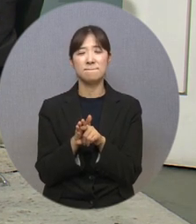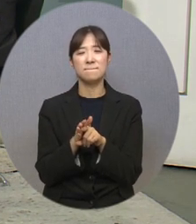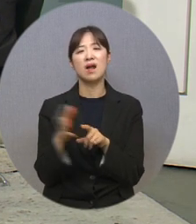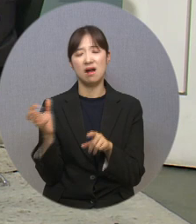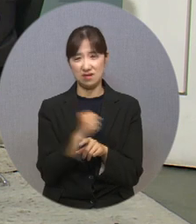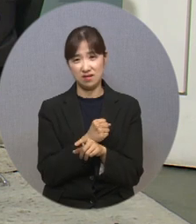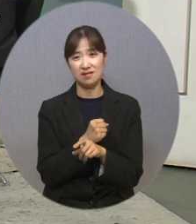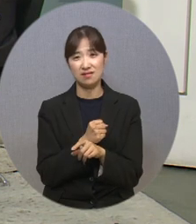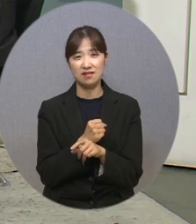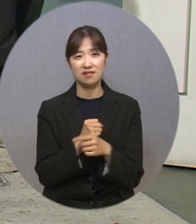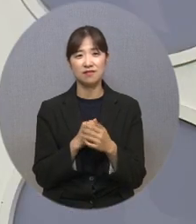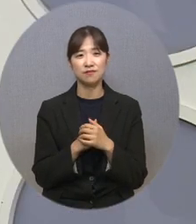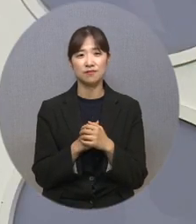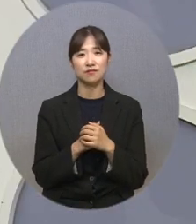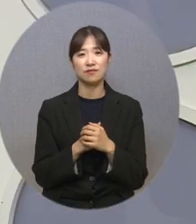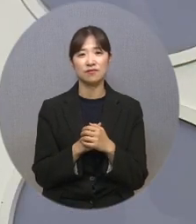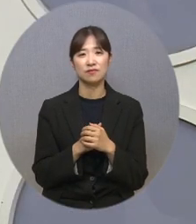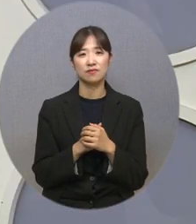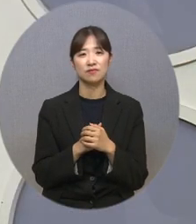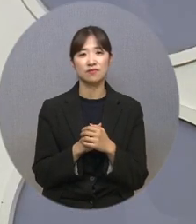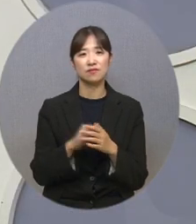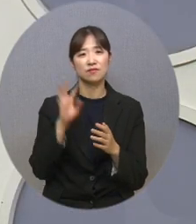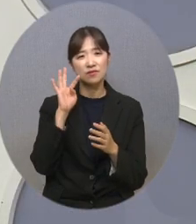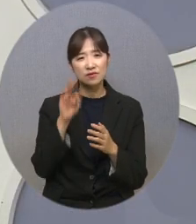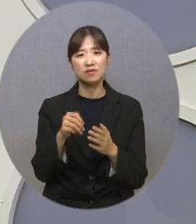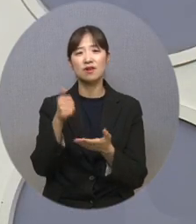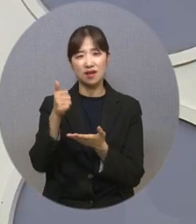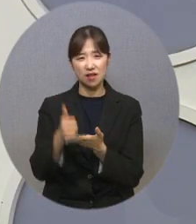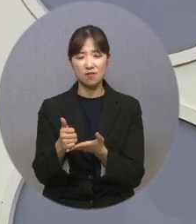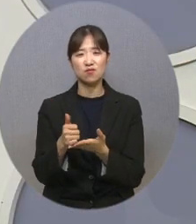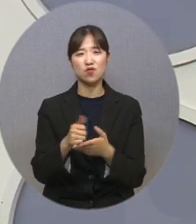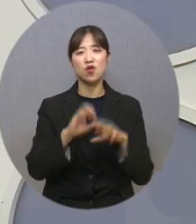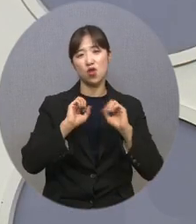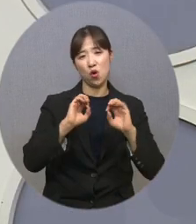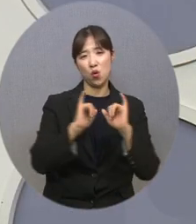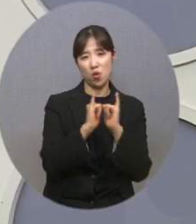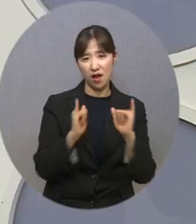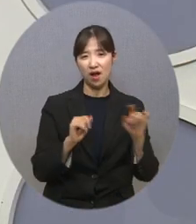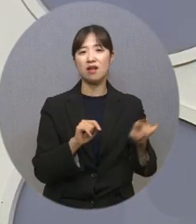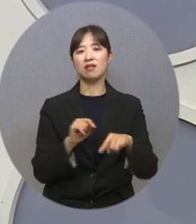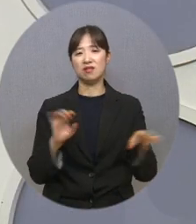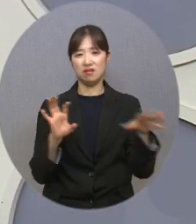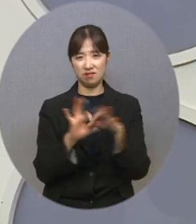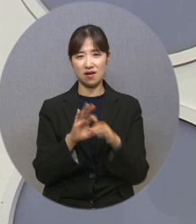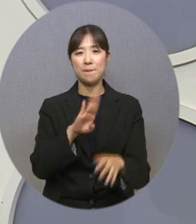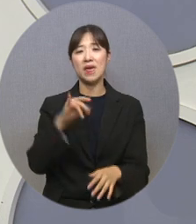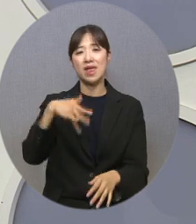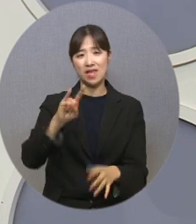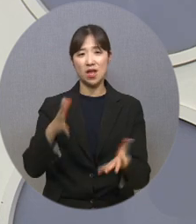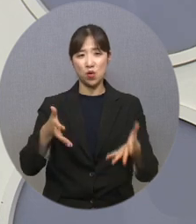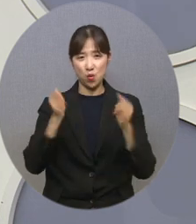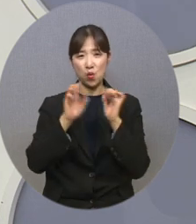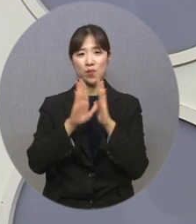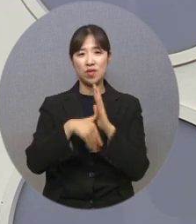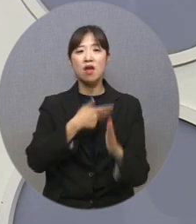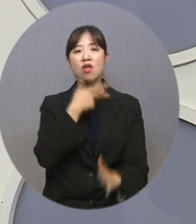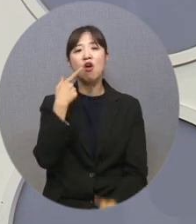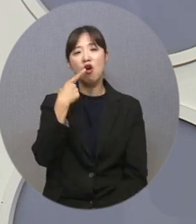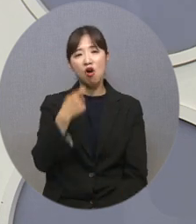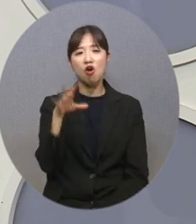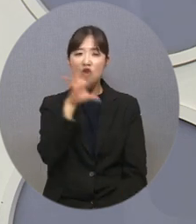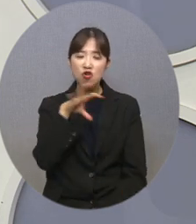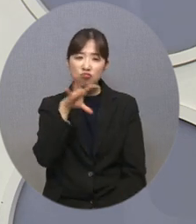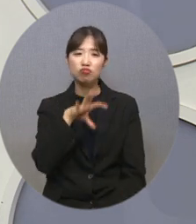갖고 그래서 이분이 선교사들하고도 연결도 되고 대제를 졸업할 때 영어로 연습할